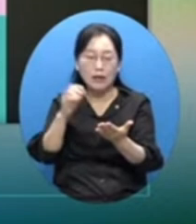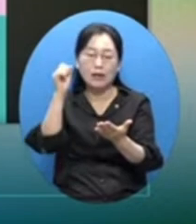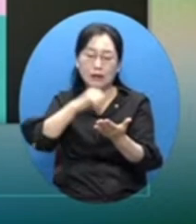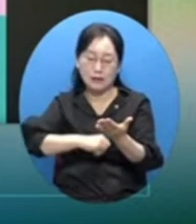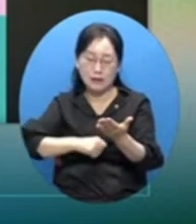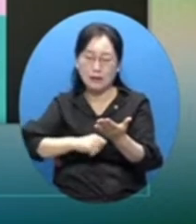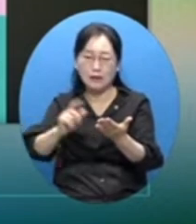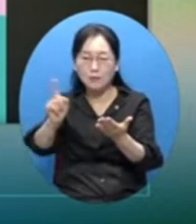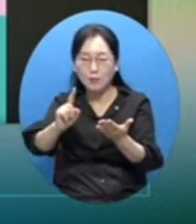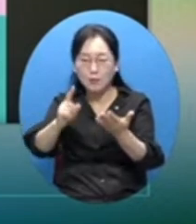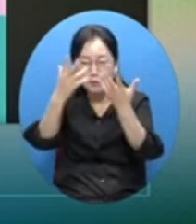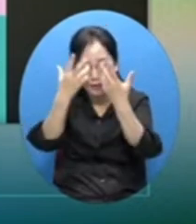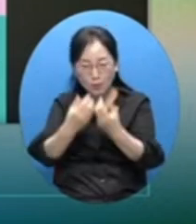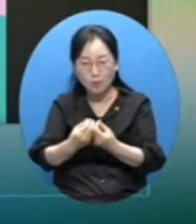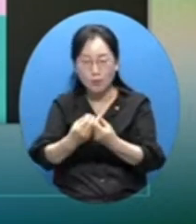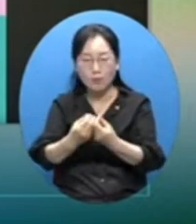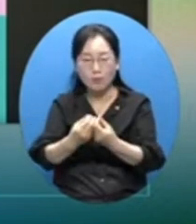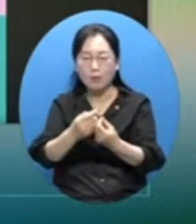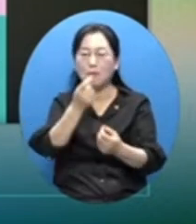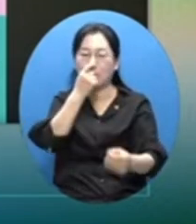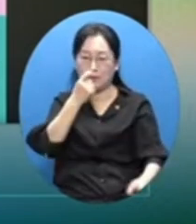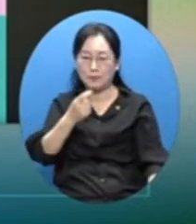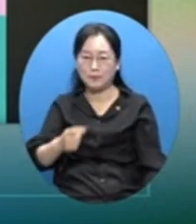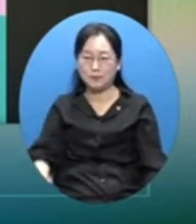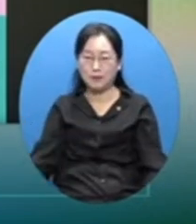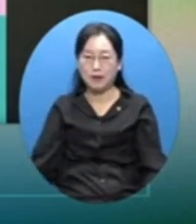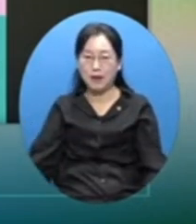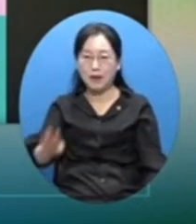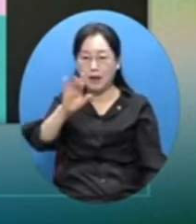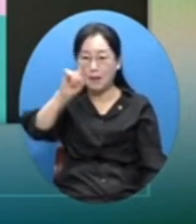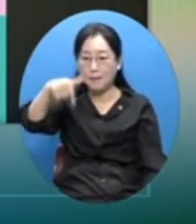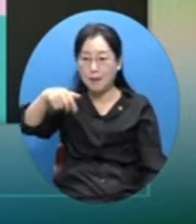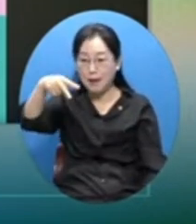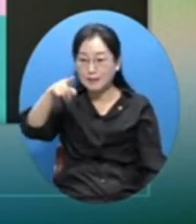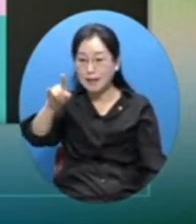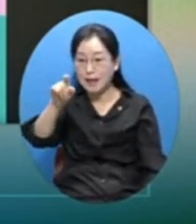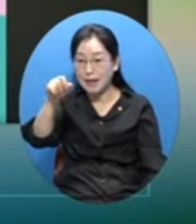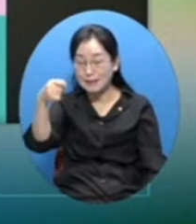생각해야 될 내용이 많이 담겨져 있습니다. 이 백세희 작가는